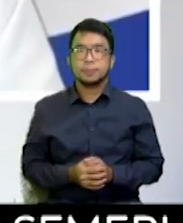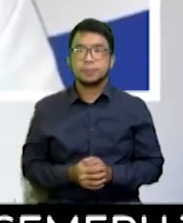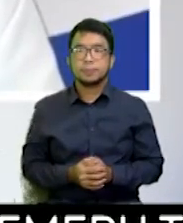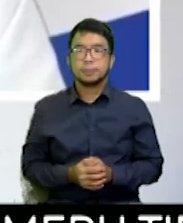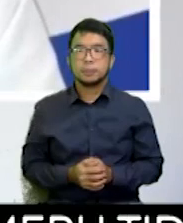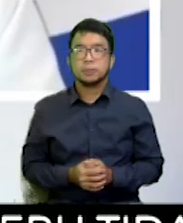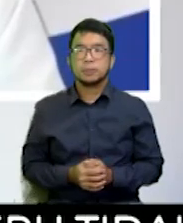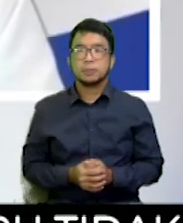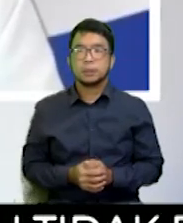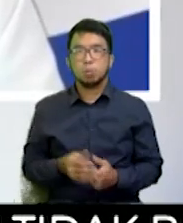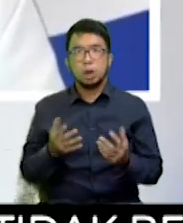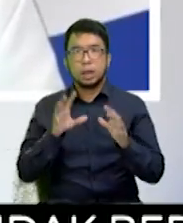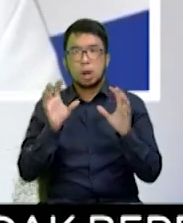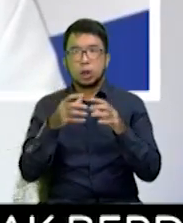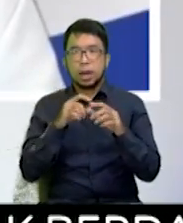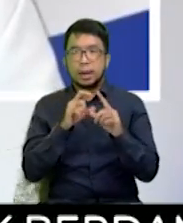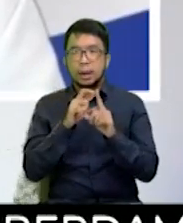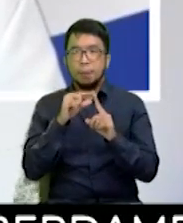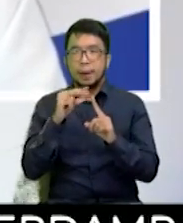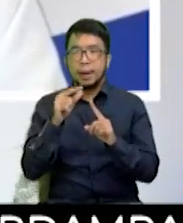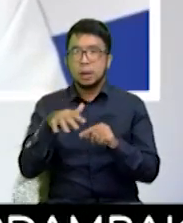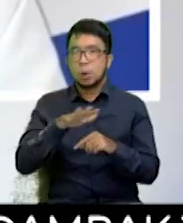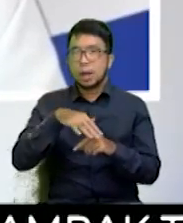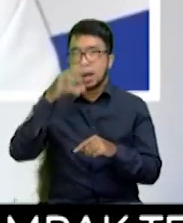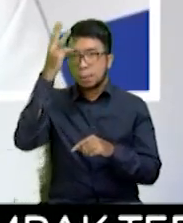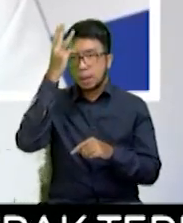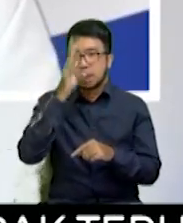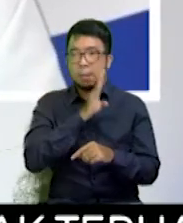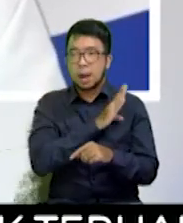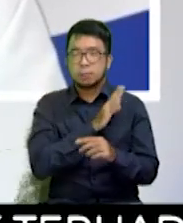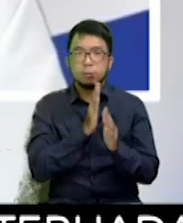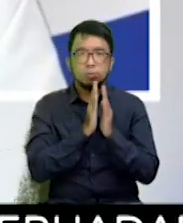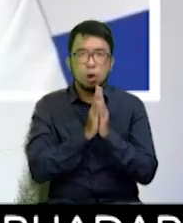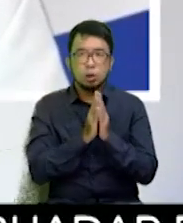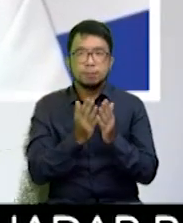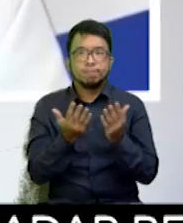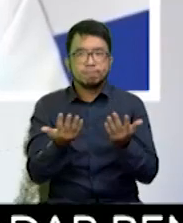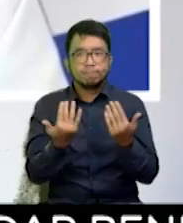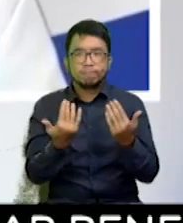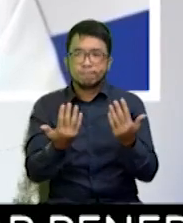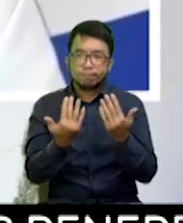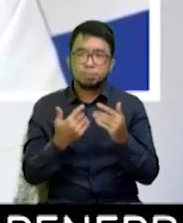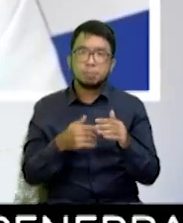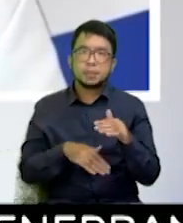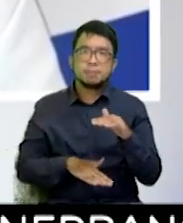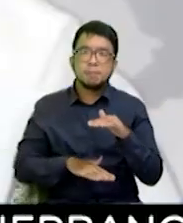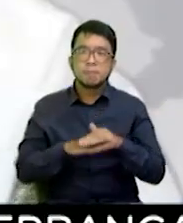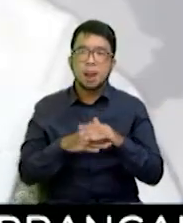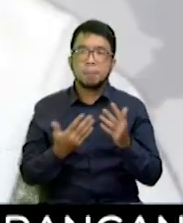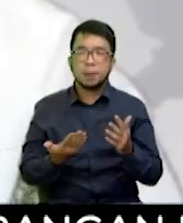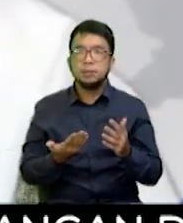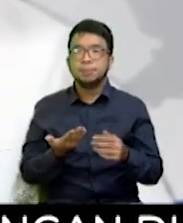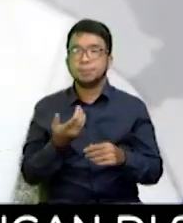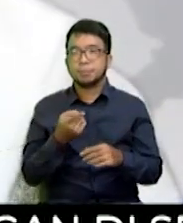DPRD di Kalbar supaya memaksimalkan keberadaannya